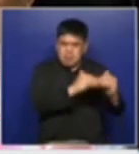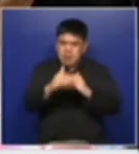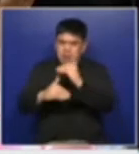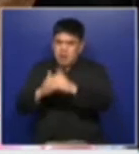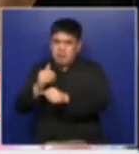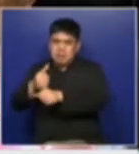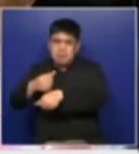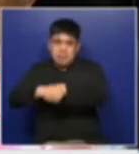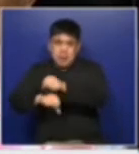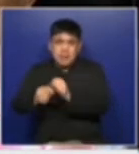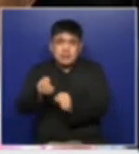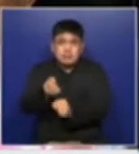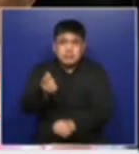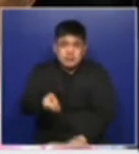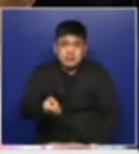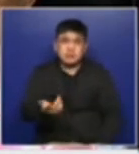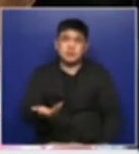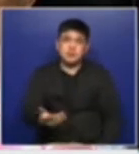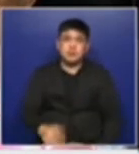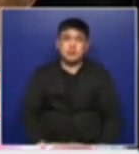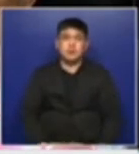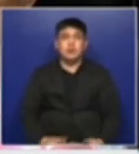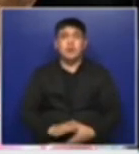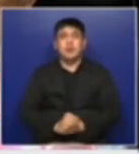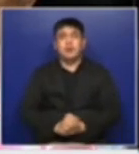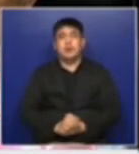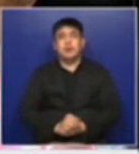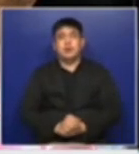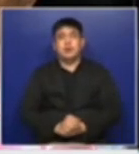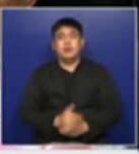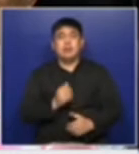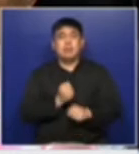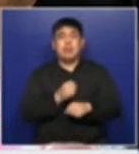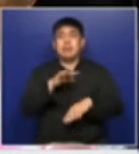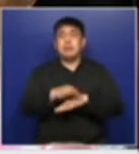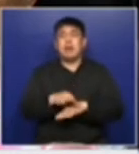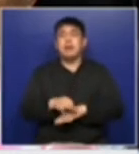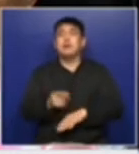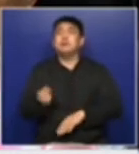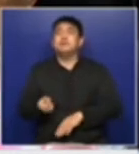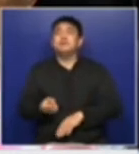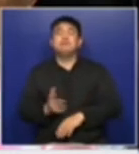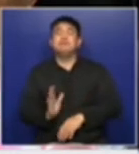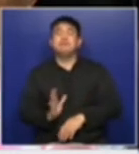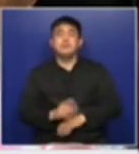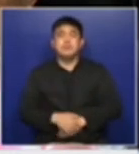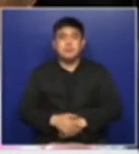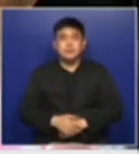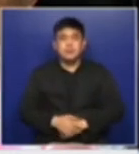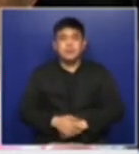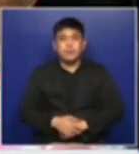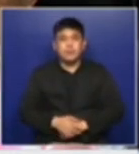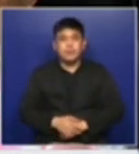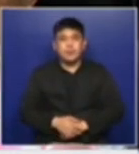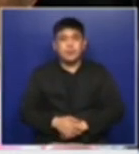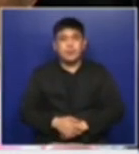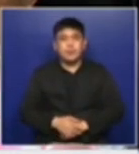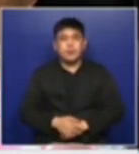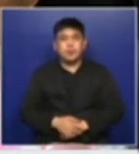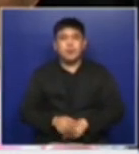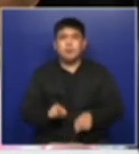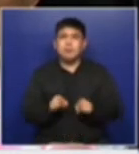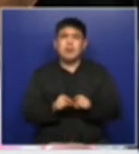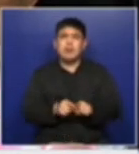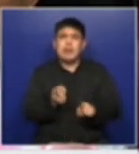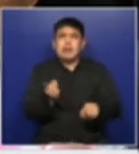ฏิรูปเน้นมิใช่งานประจำปกติเวลาท่านนำเสนอมามันเป็นงานปกติทั้งนั้น